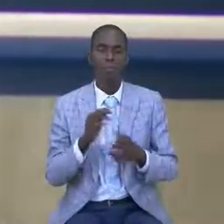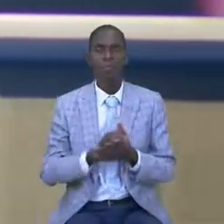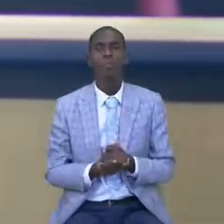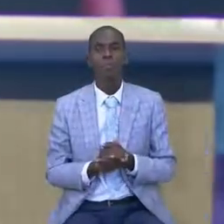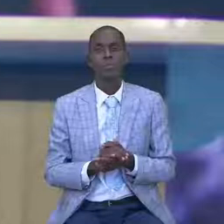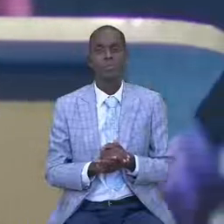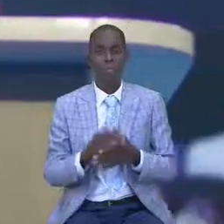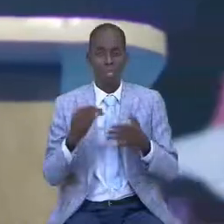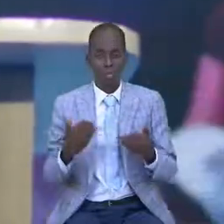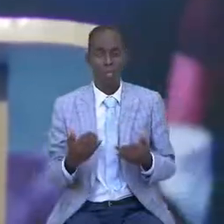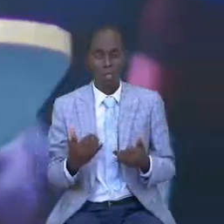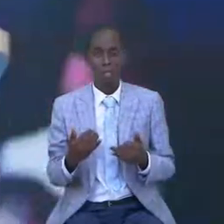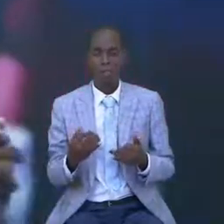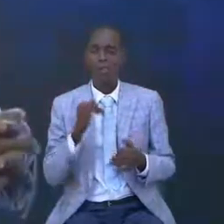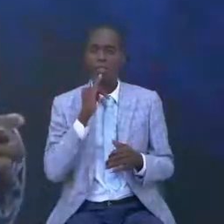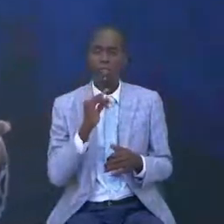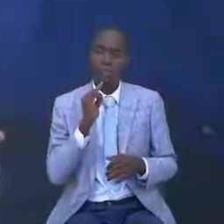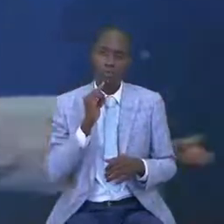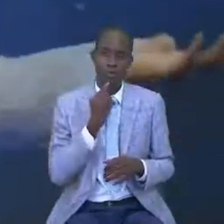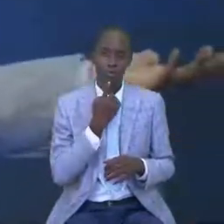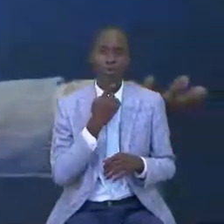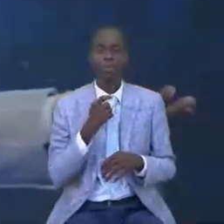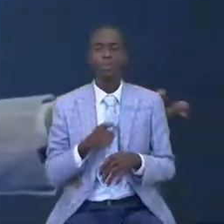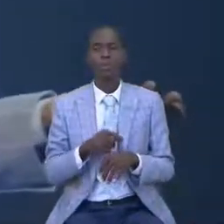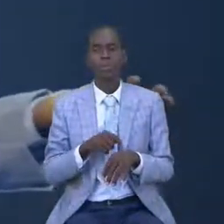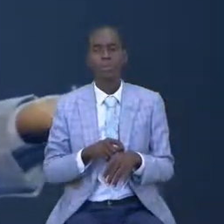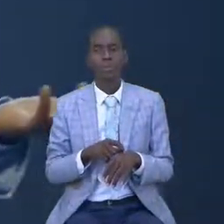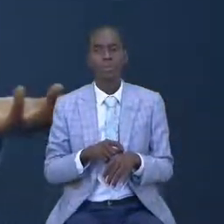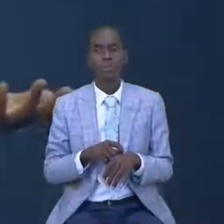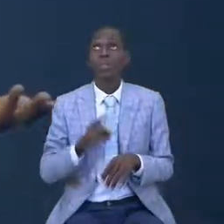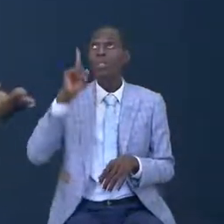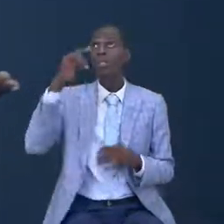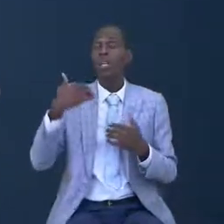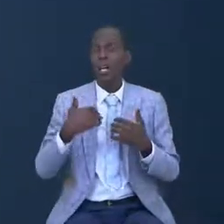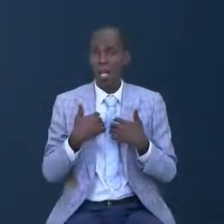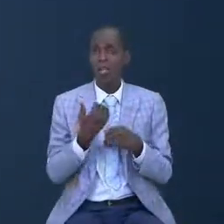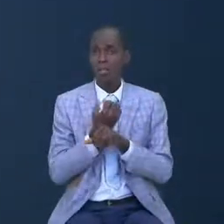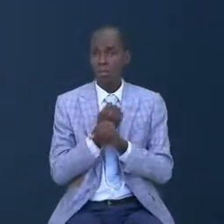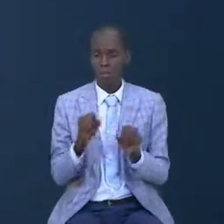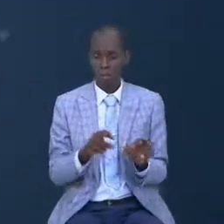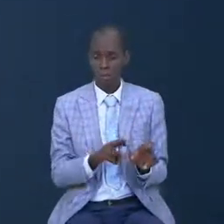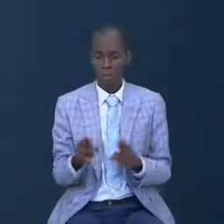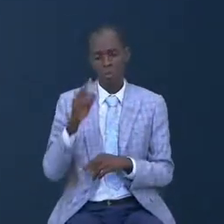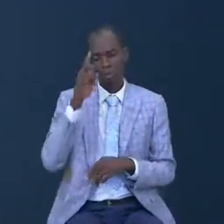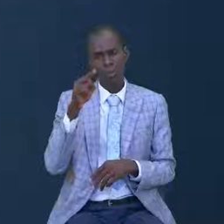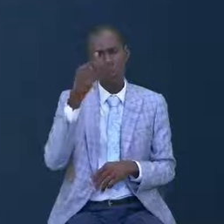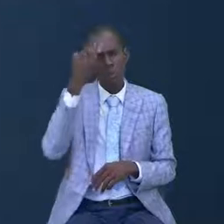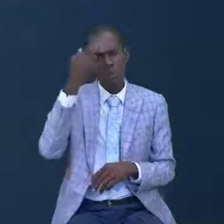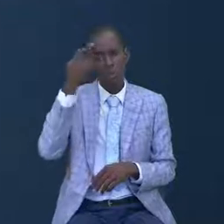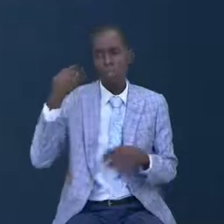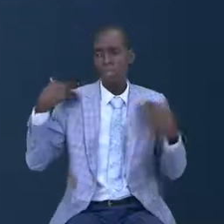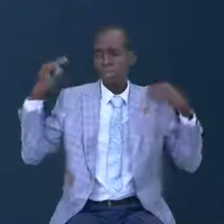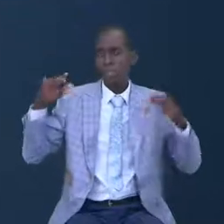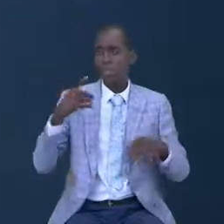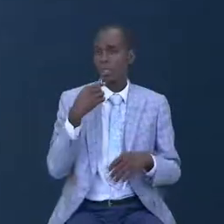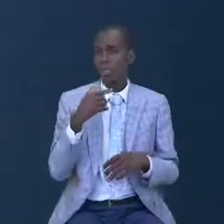miracle ce soir au nom de Jésus-Christ. Tête baissée, les yeux fermés. Le Seigneur a le